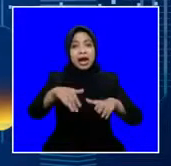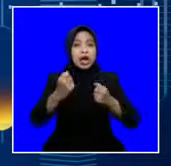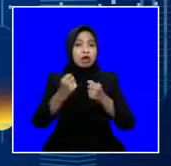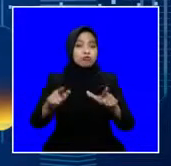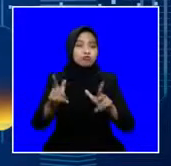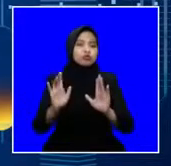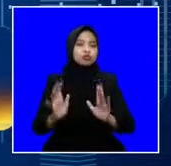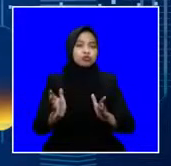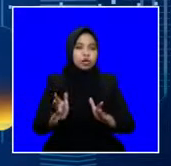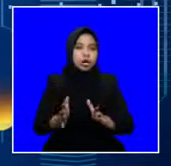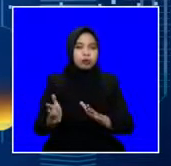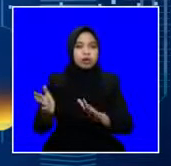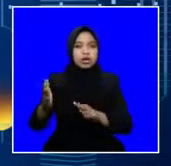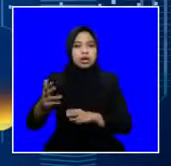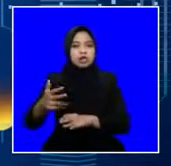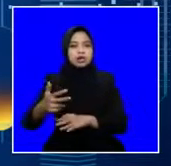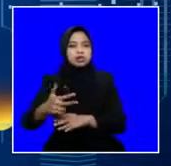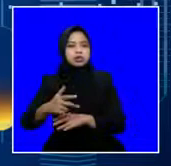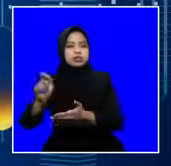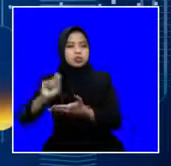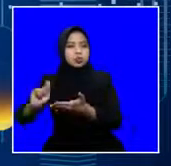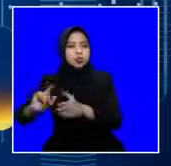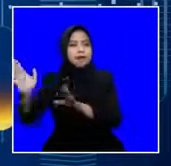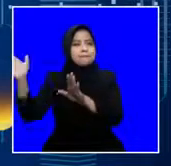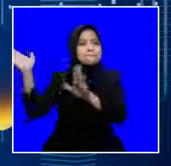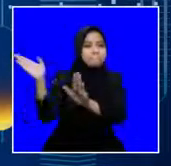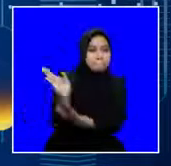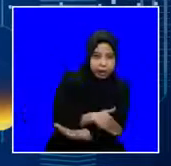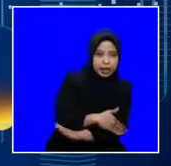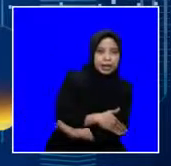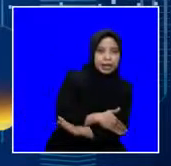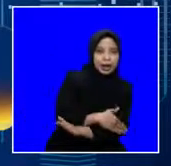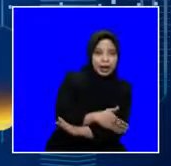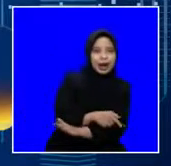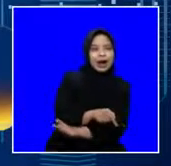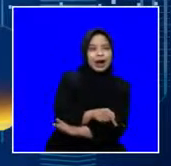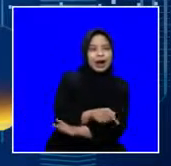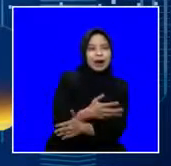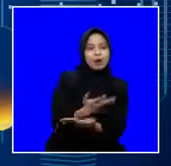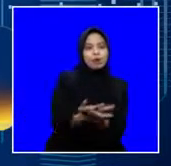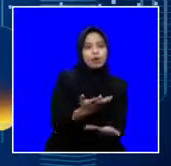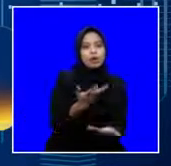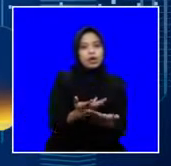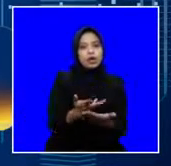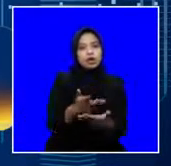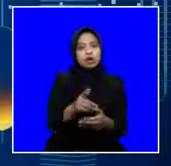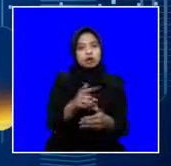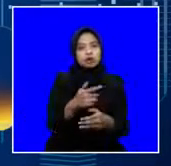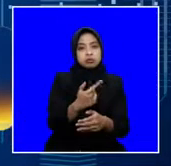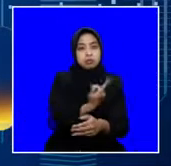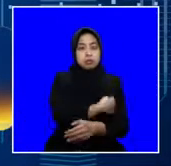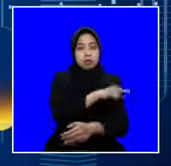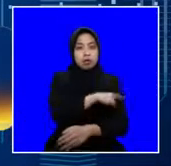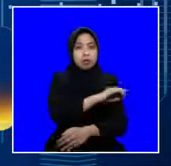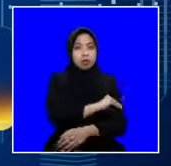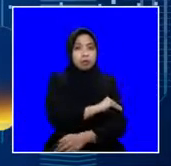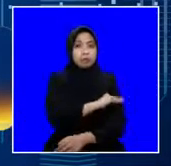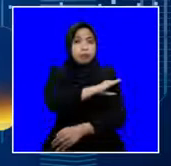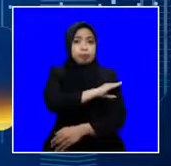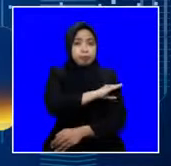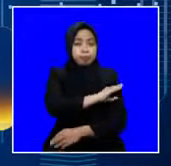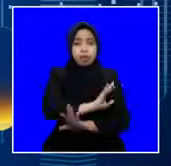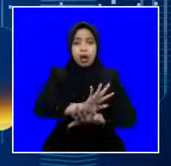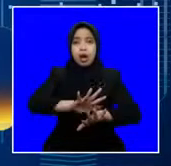menyatakan bahwa setelah pulang dari sekolah, dari studi, mereka entah meningkat karirnya